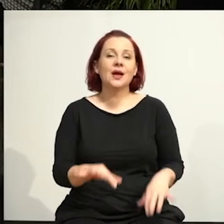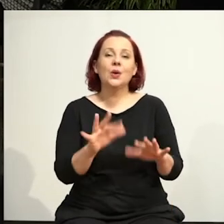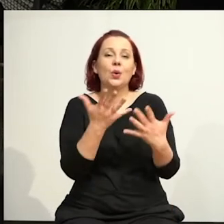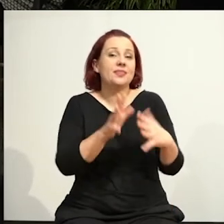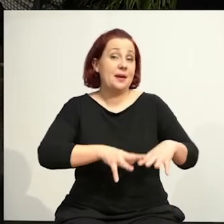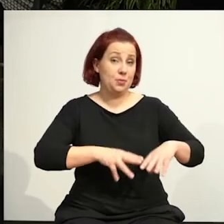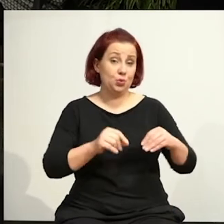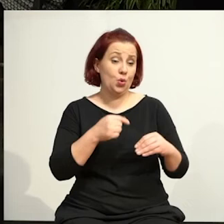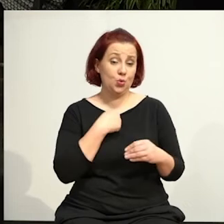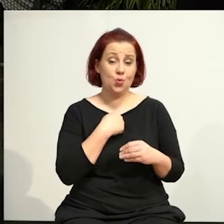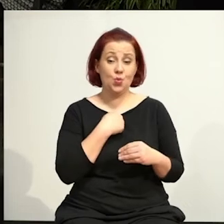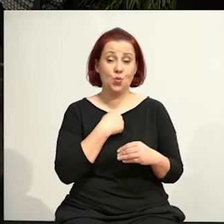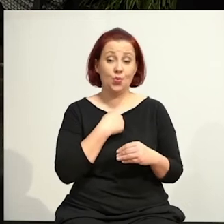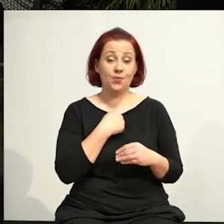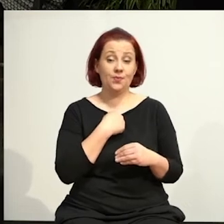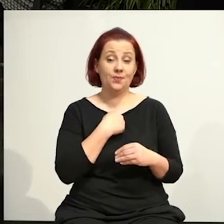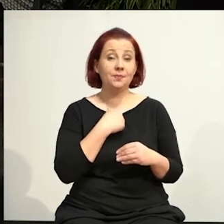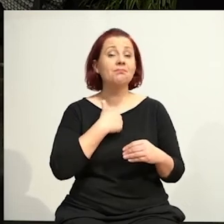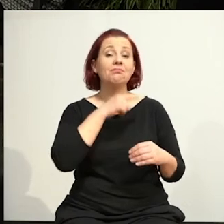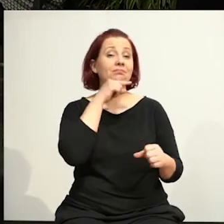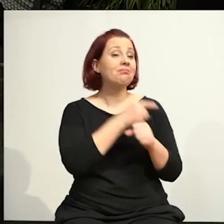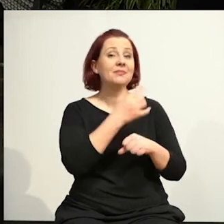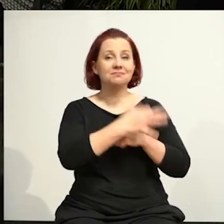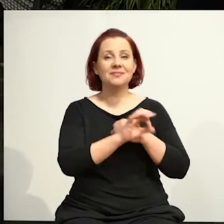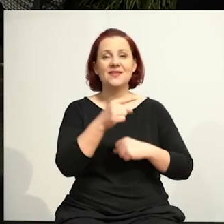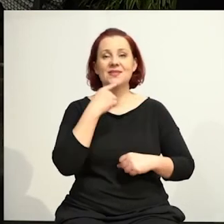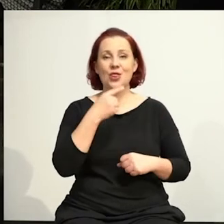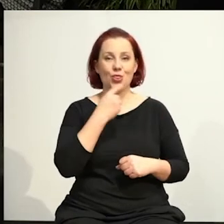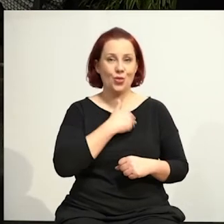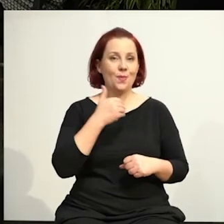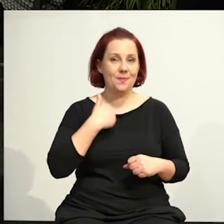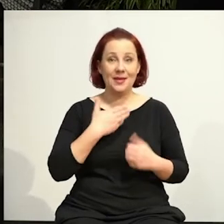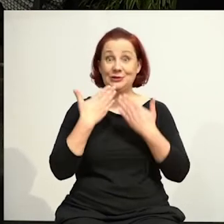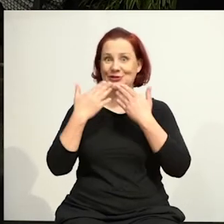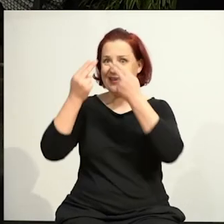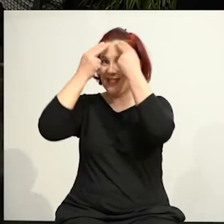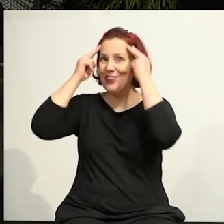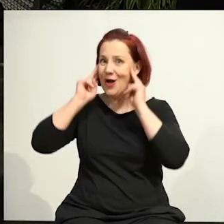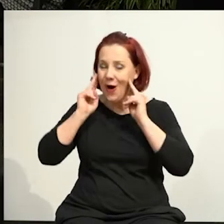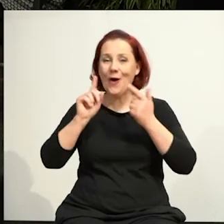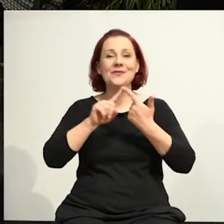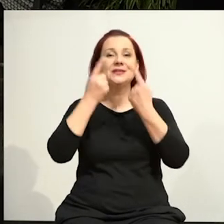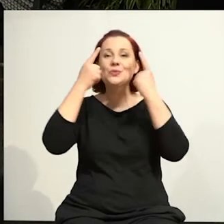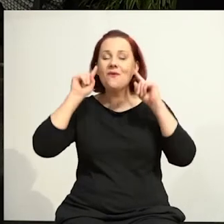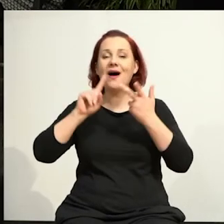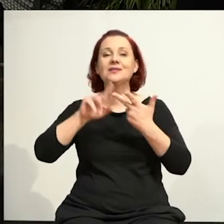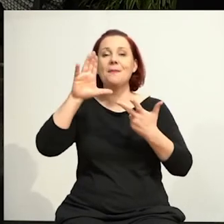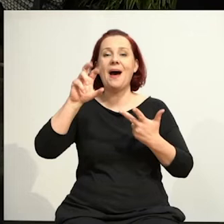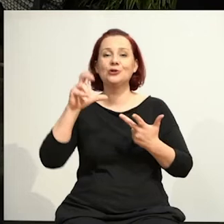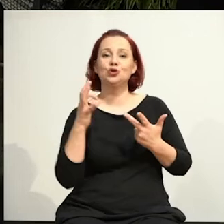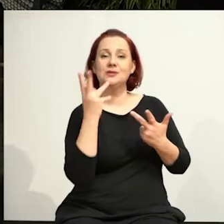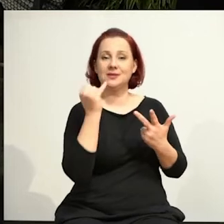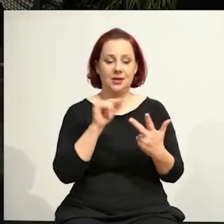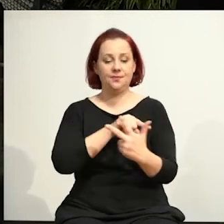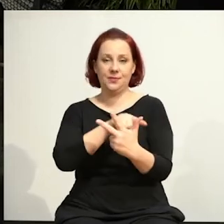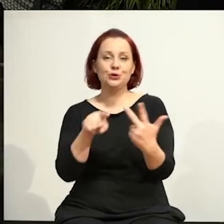się zdecydowałem się studiować filologię polską między innymi dzięki Norwidowi Słowackiemu i Baczyńskiemu. To była taka trójka